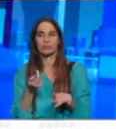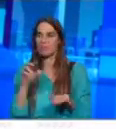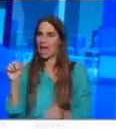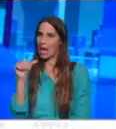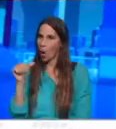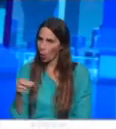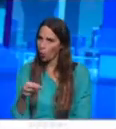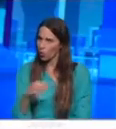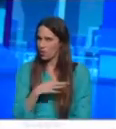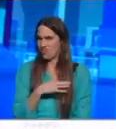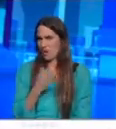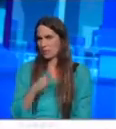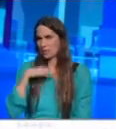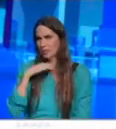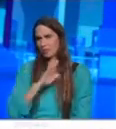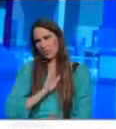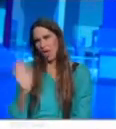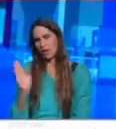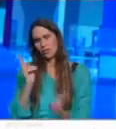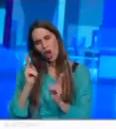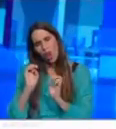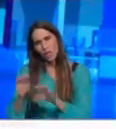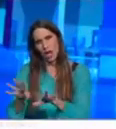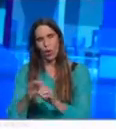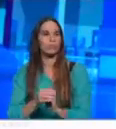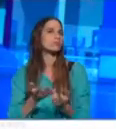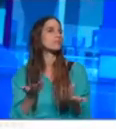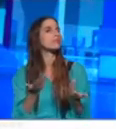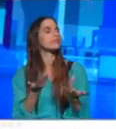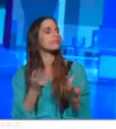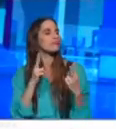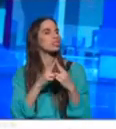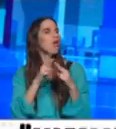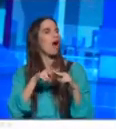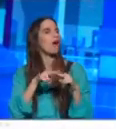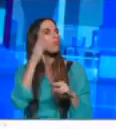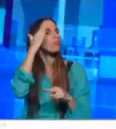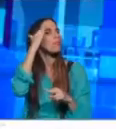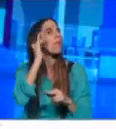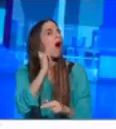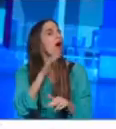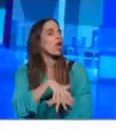נפגע עד כה. אני חושבת שדי, אפשר להניח לו. עם מה נשארת מהפגישה הזו ביניכם?